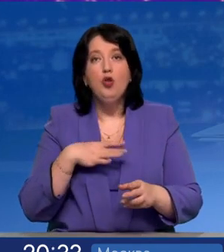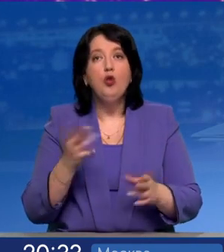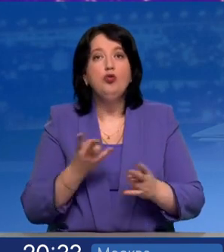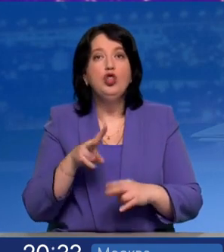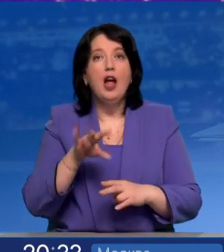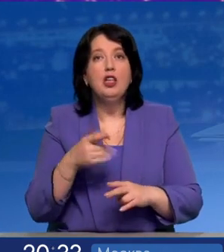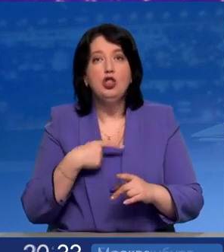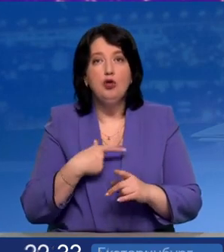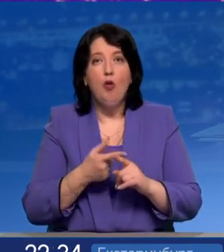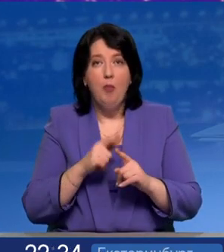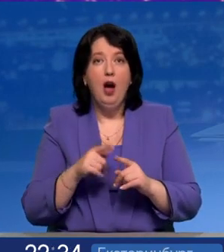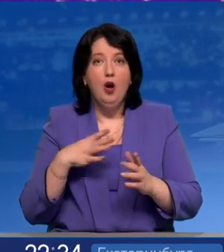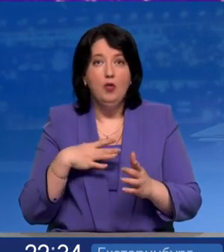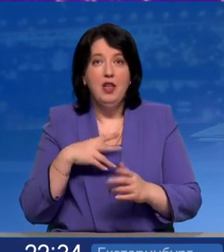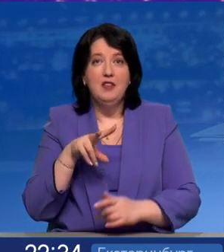сначала посмотрим на Лерчика.